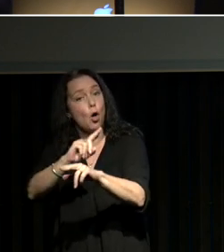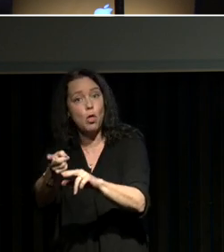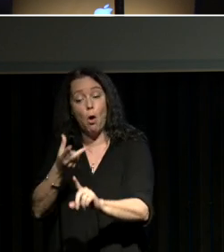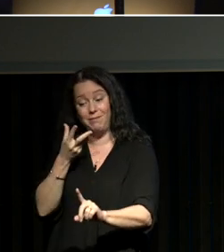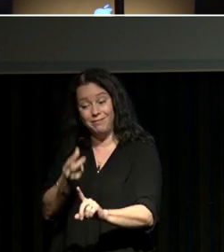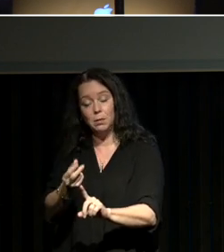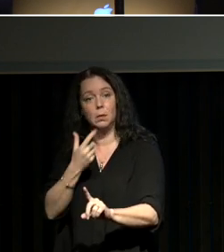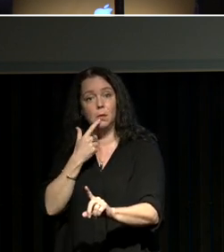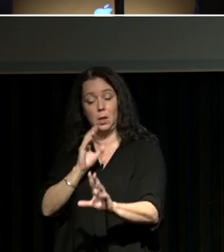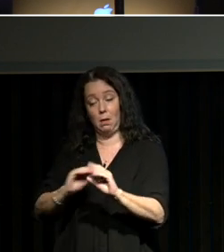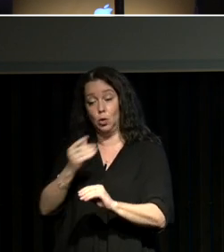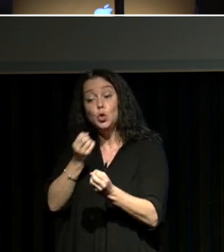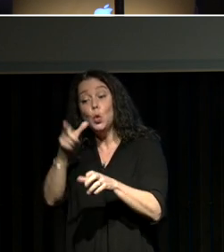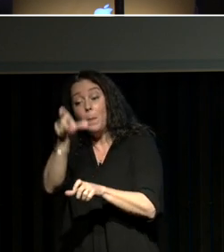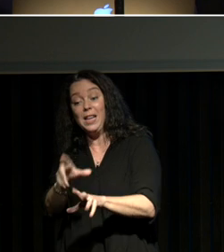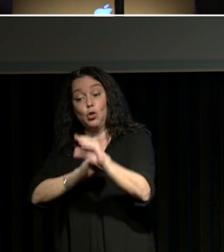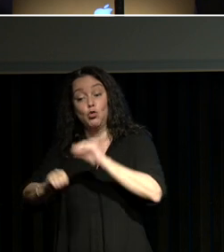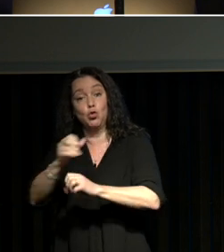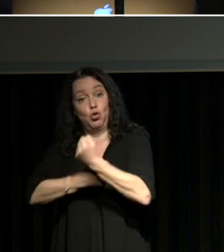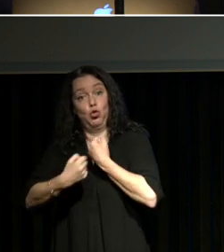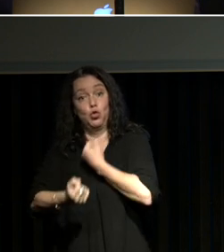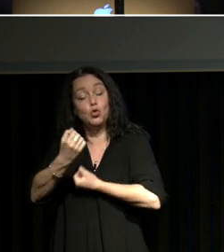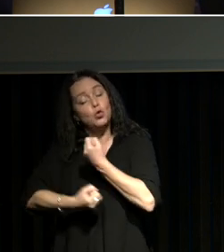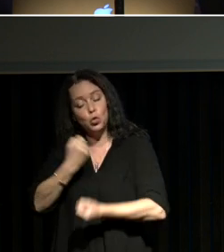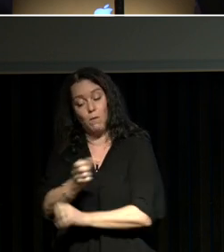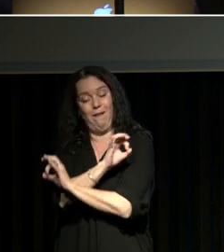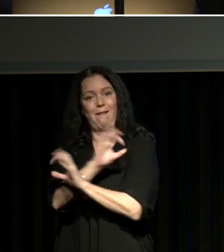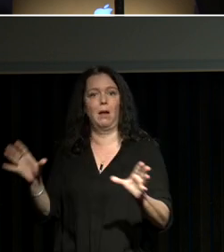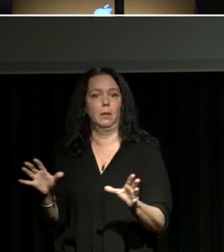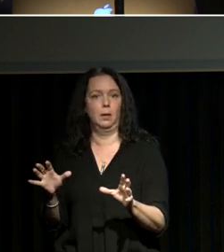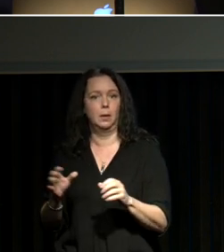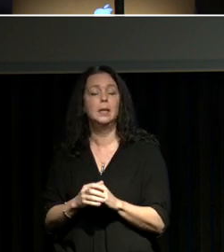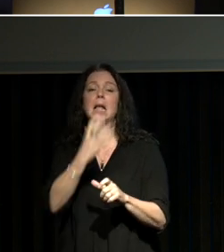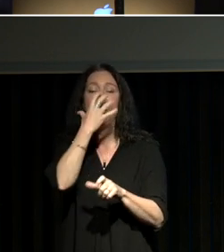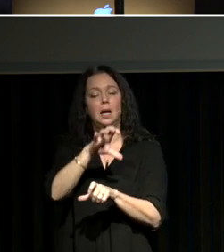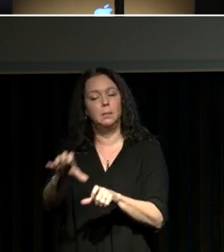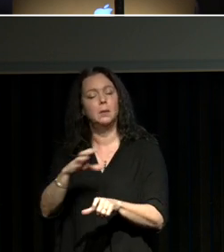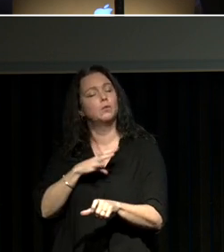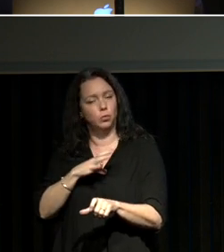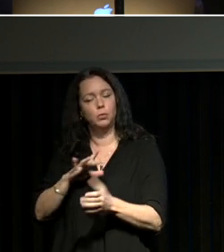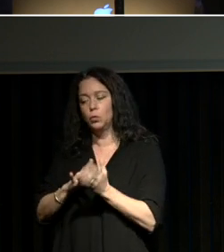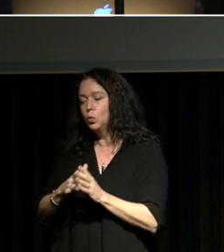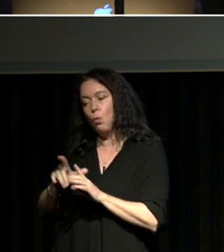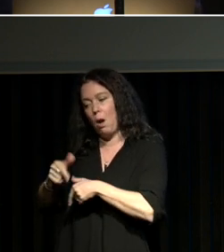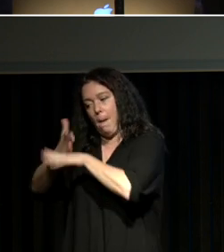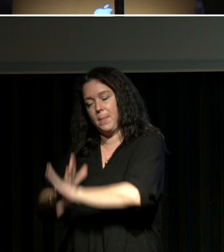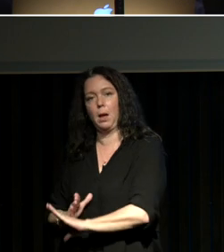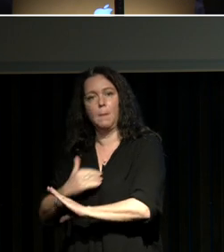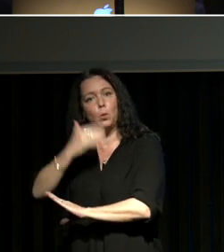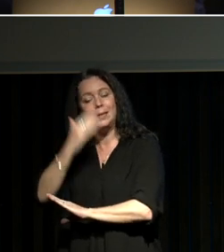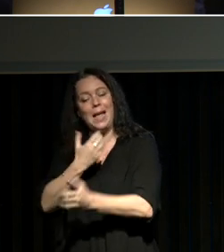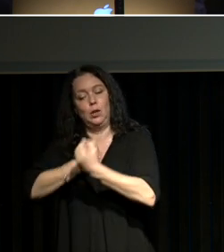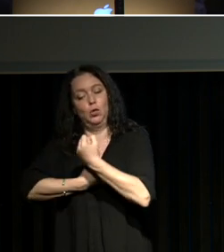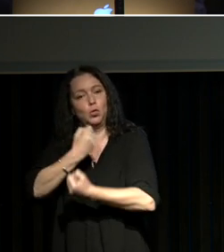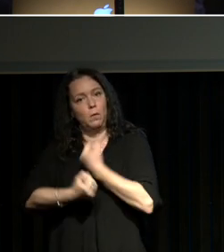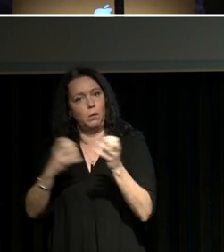personnes ne souffrent pas pendant le processus d'arrêt thérapeutique. Et ça, en réanimation, on a tous les moyens de le faire très correctement. La deuxième chose, c'est que